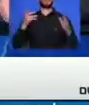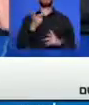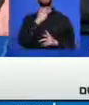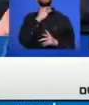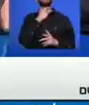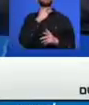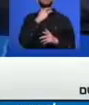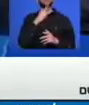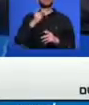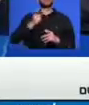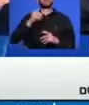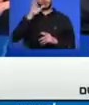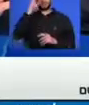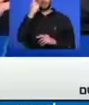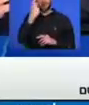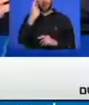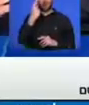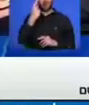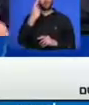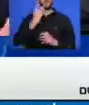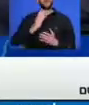את אוברדור